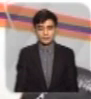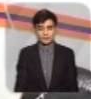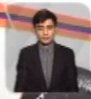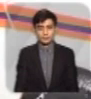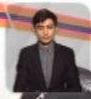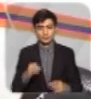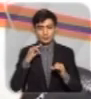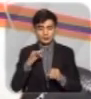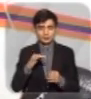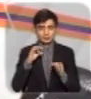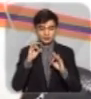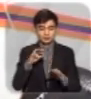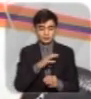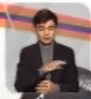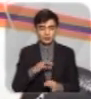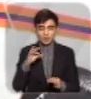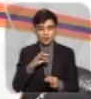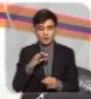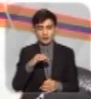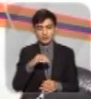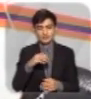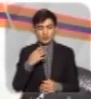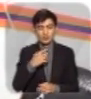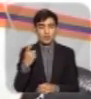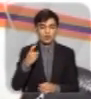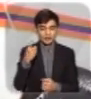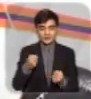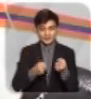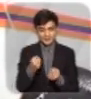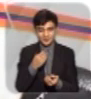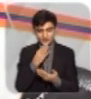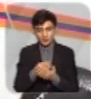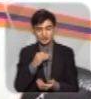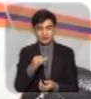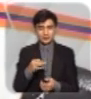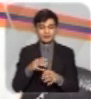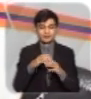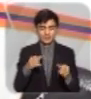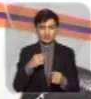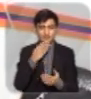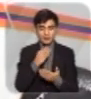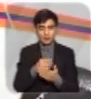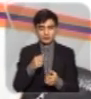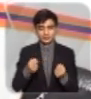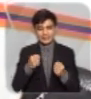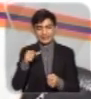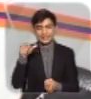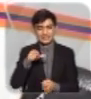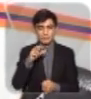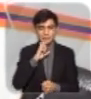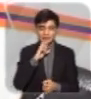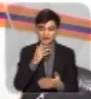Также обращаем внимание владельцев и водителей транспортных средств на дизельном